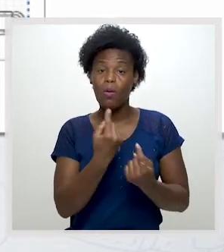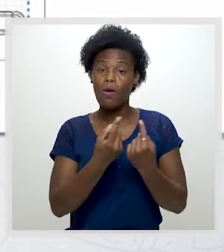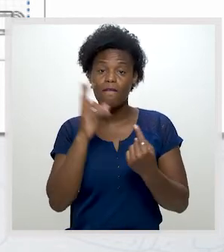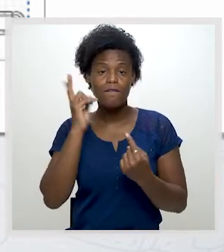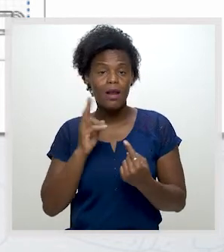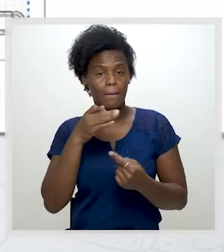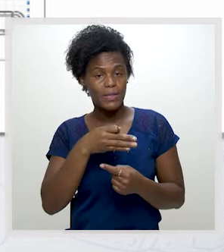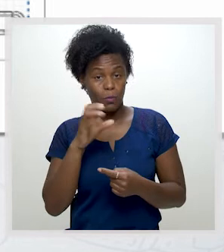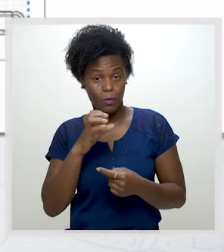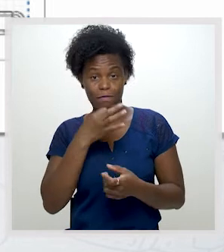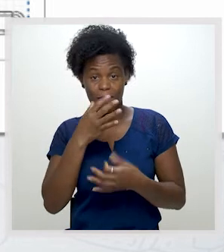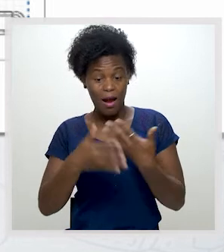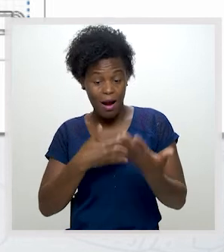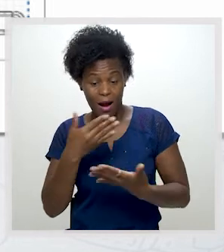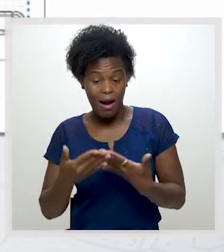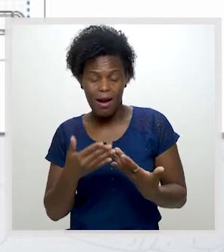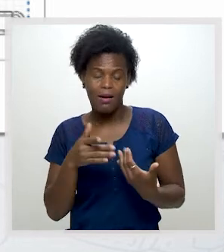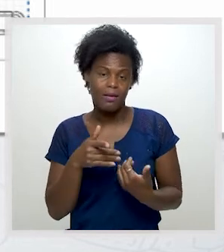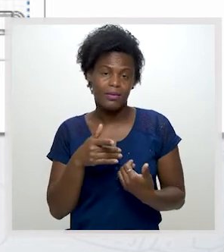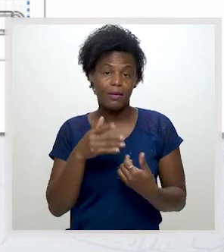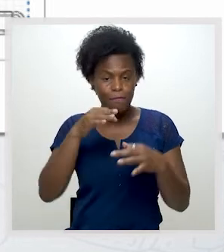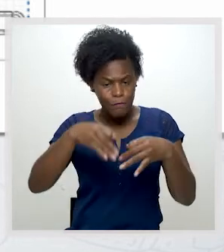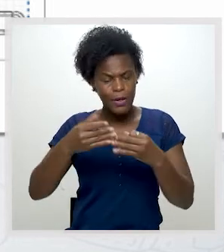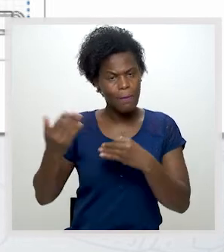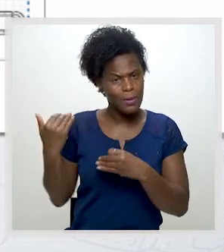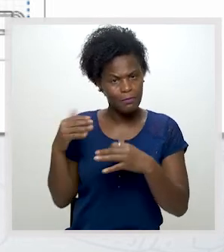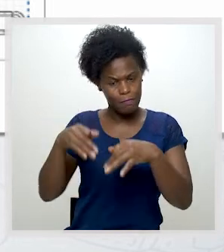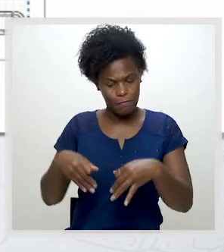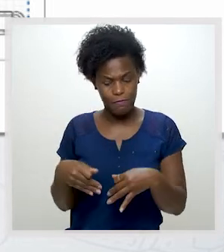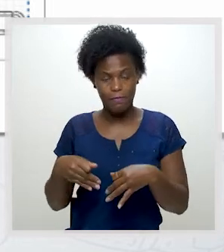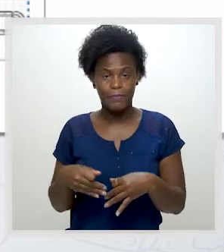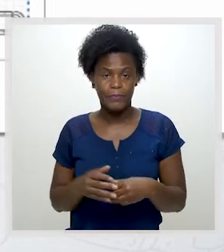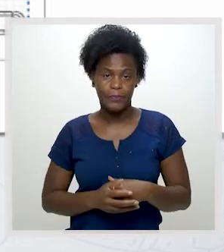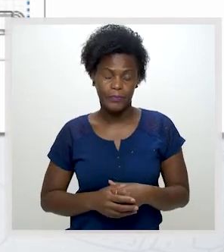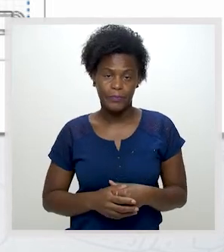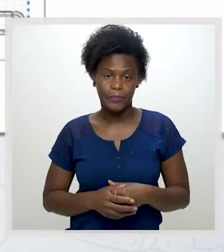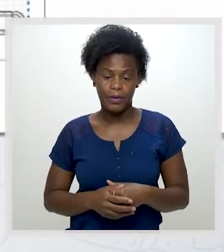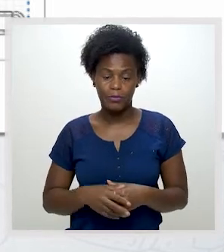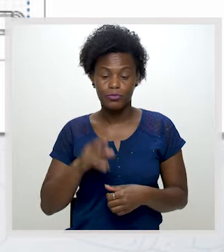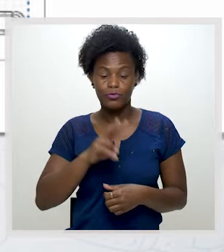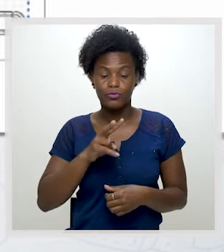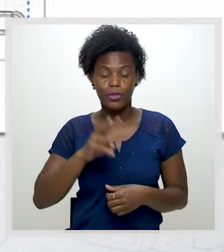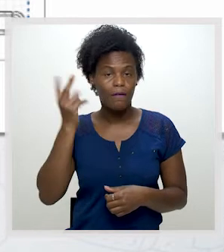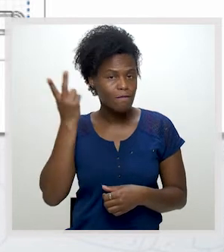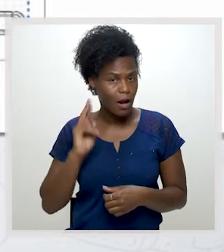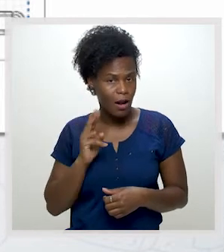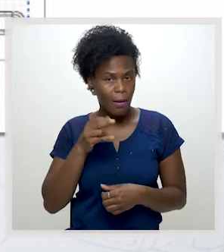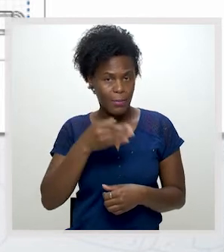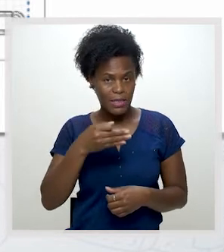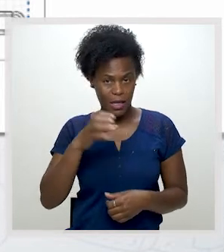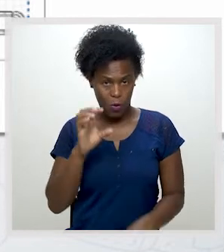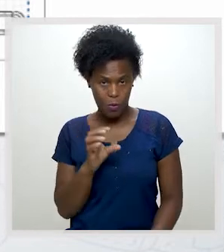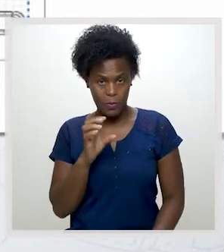action accomplie, c'est-à-dire qui est finie dans le passé. Et une deuxième valeur du passé